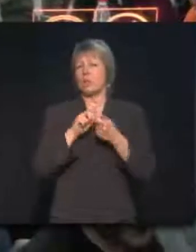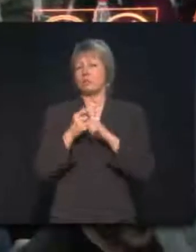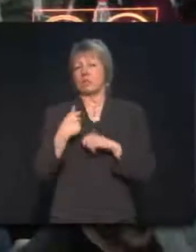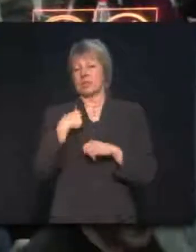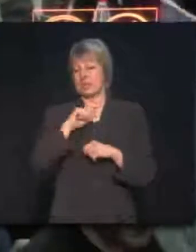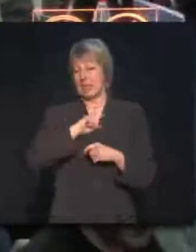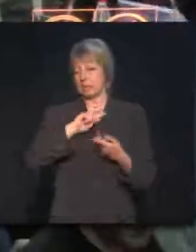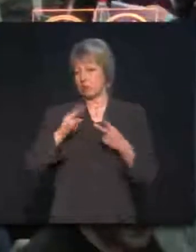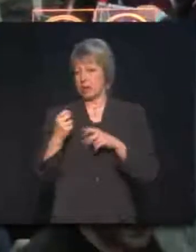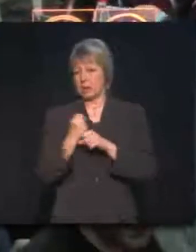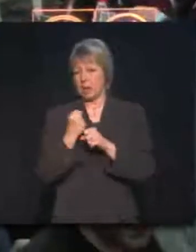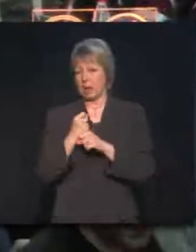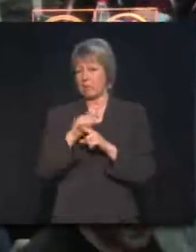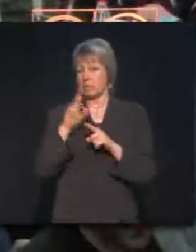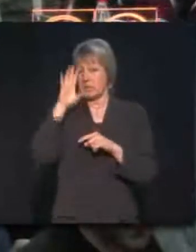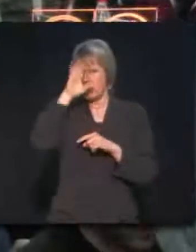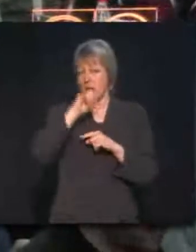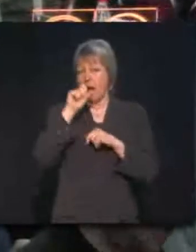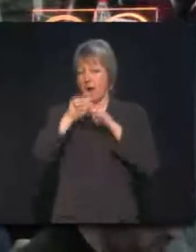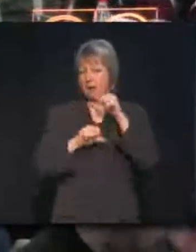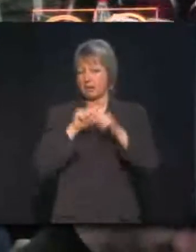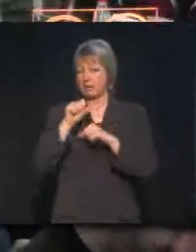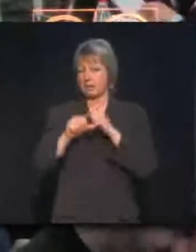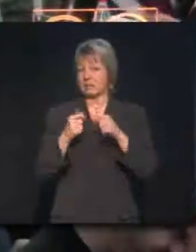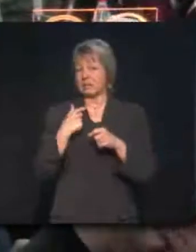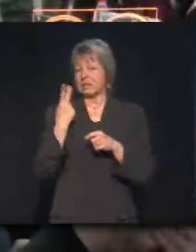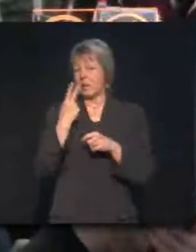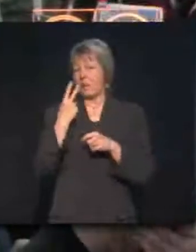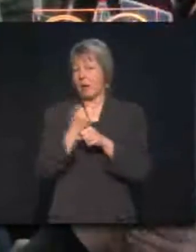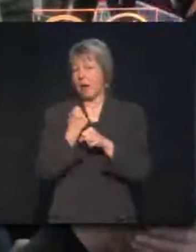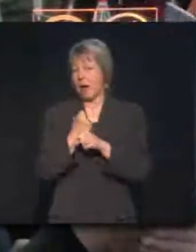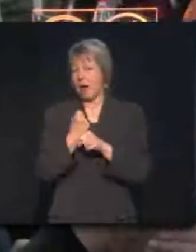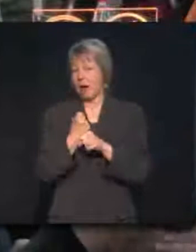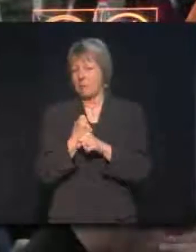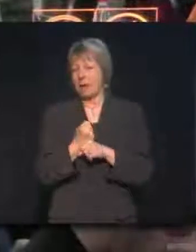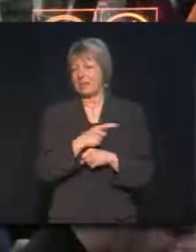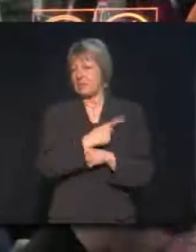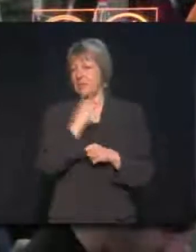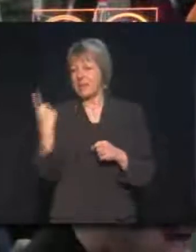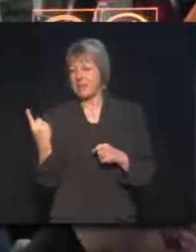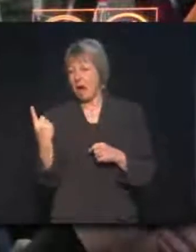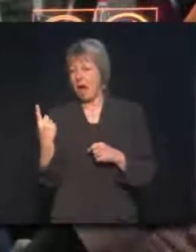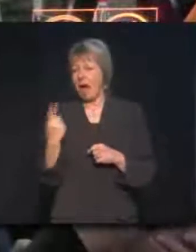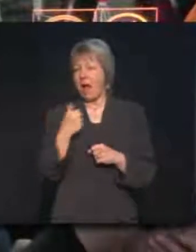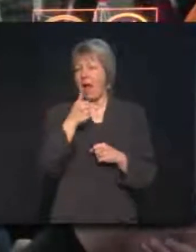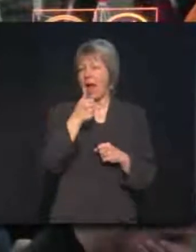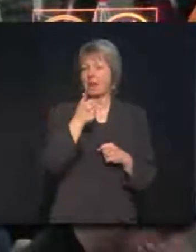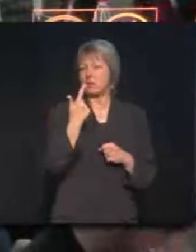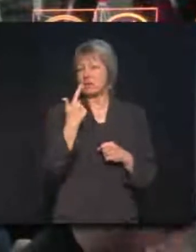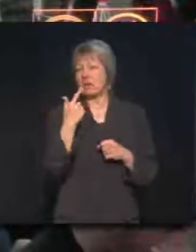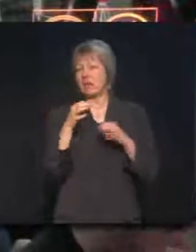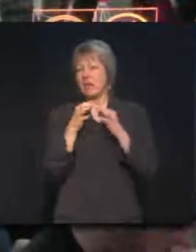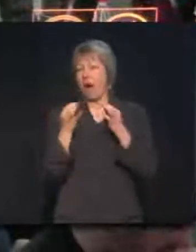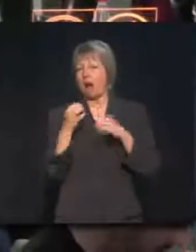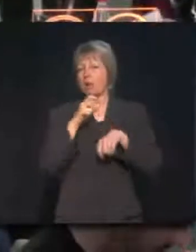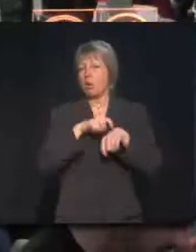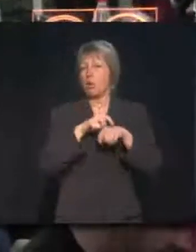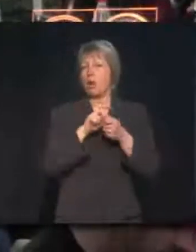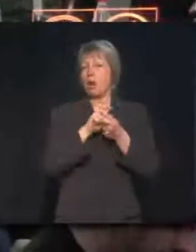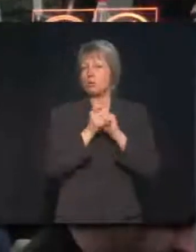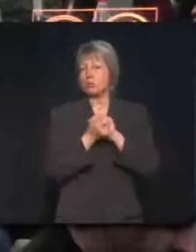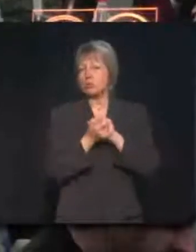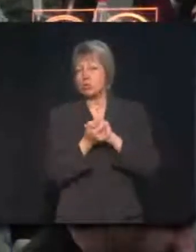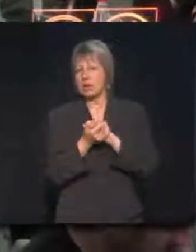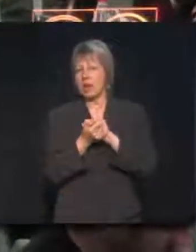nachts um 2 Uhr und ich lebe in anderen Zeitzone man kann sich daran gewöhnen und ein Tag im Jahr oder zwei Tage wo die Uhr umgestellt wird